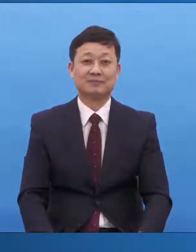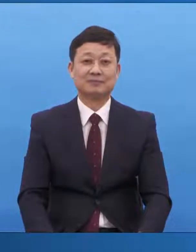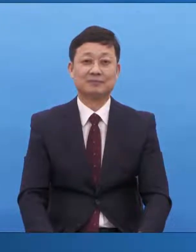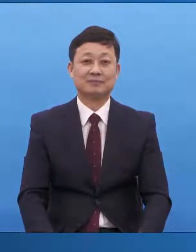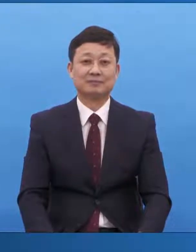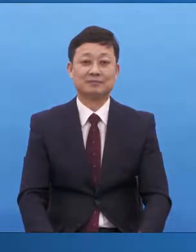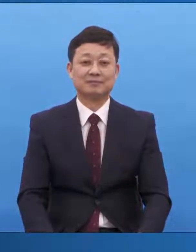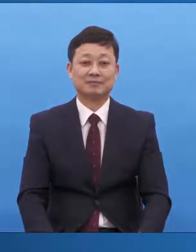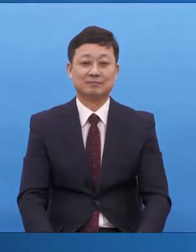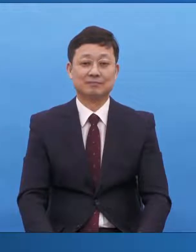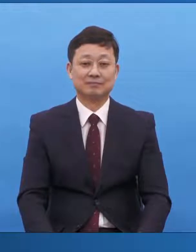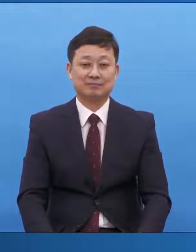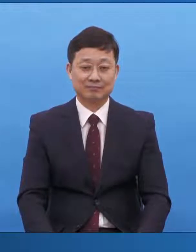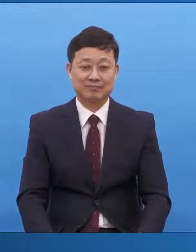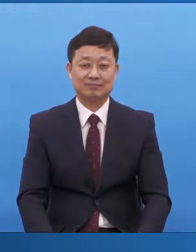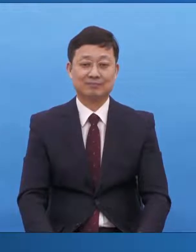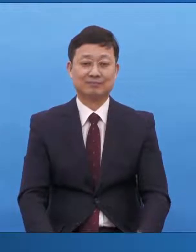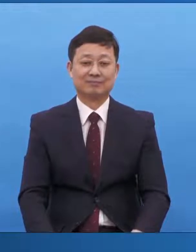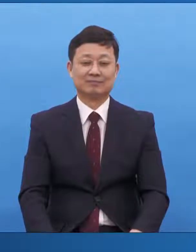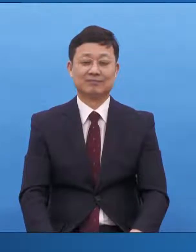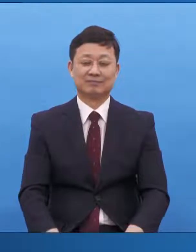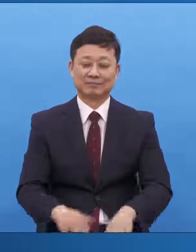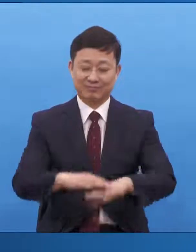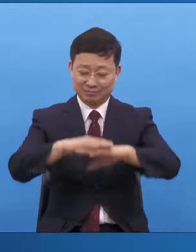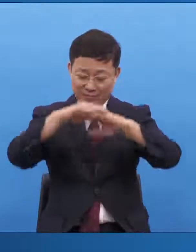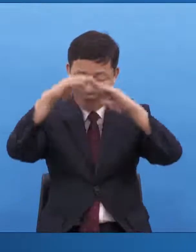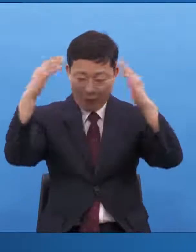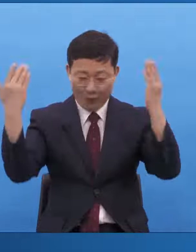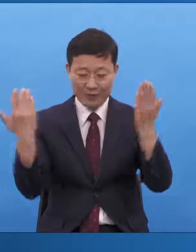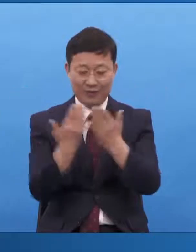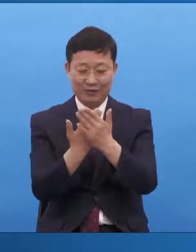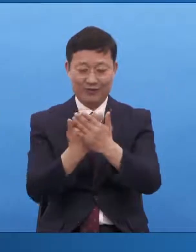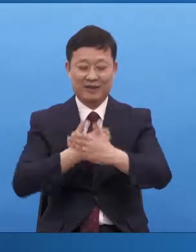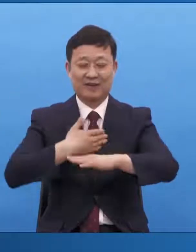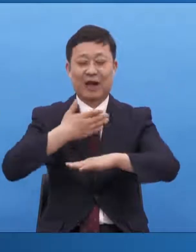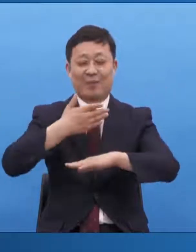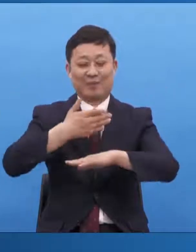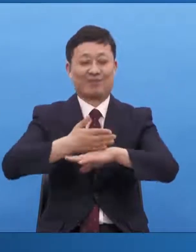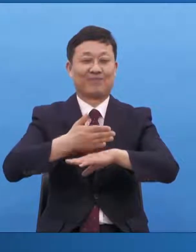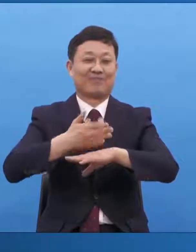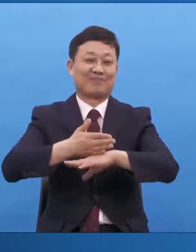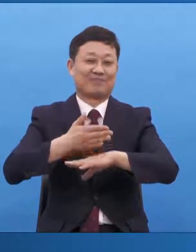답 나서니까. Because you have the answer. 감사. You can give thanks.